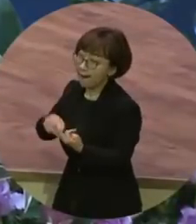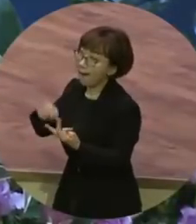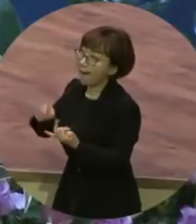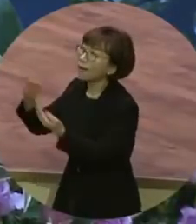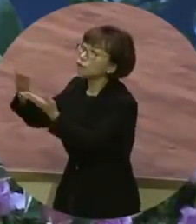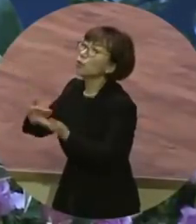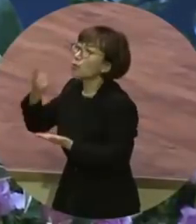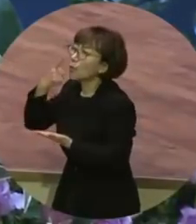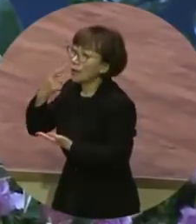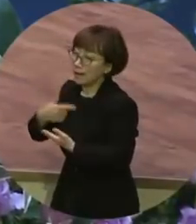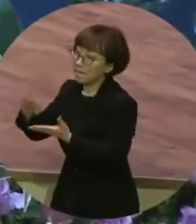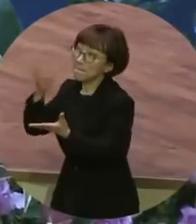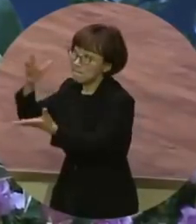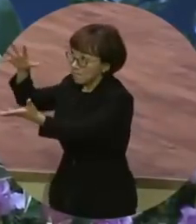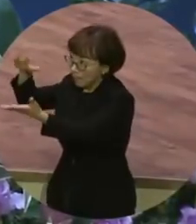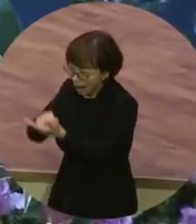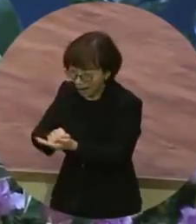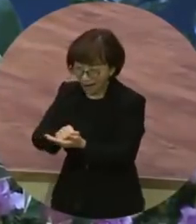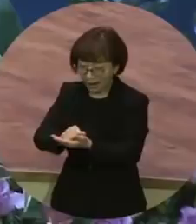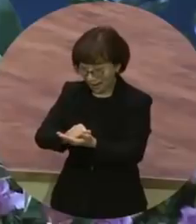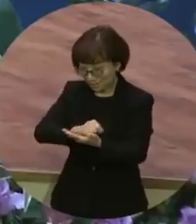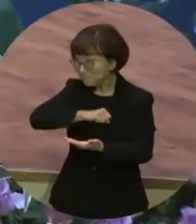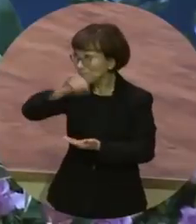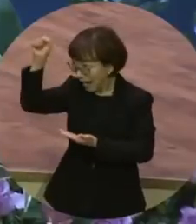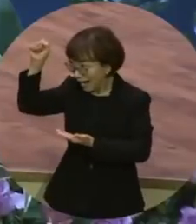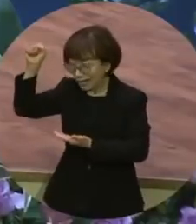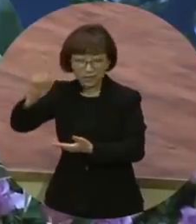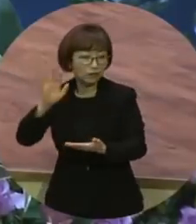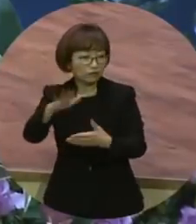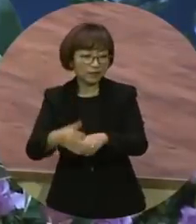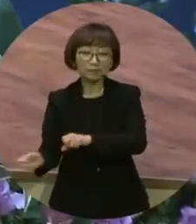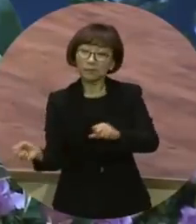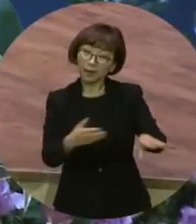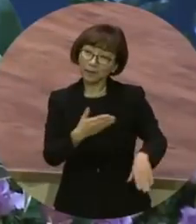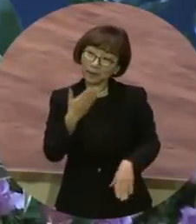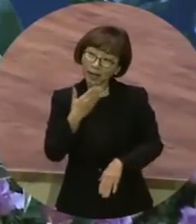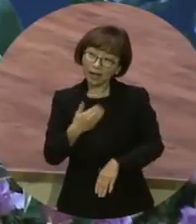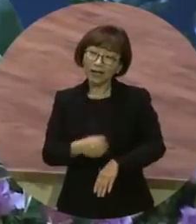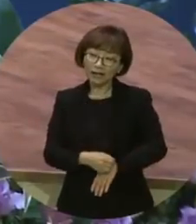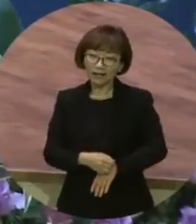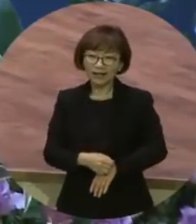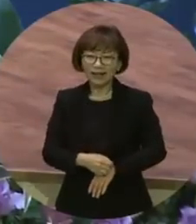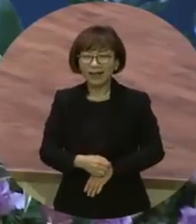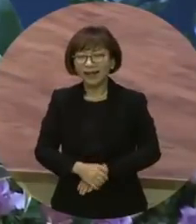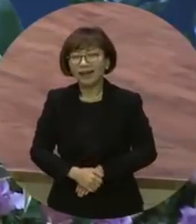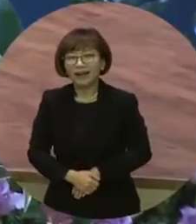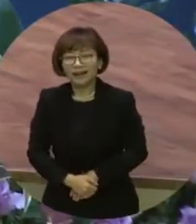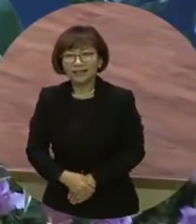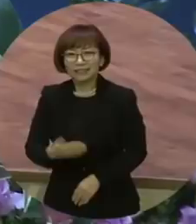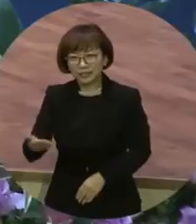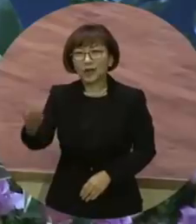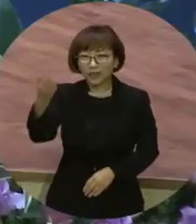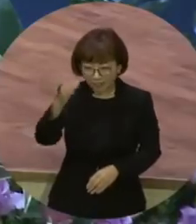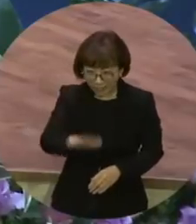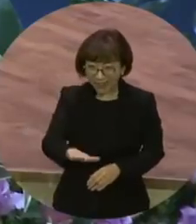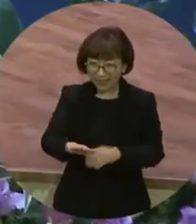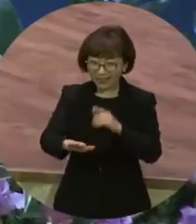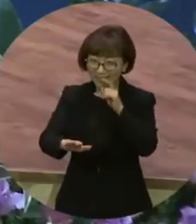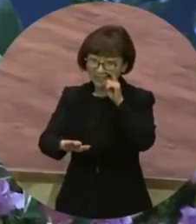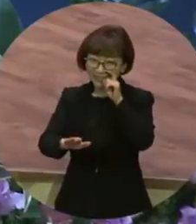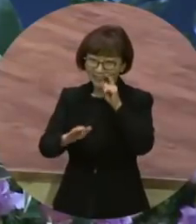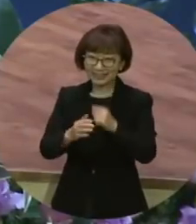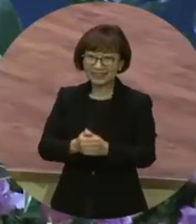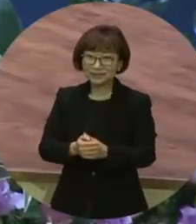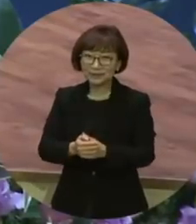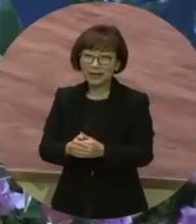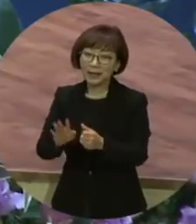은혜 받은 것이 그것이 일시적이든 순간적이든 그것을 폄하하는 것이 절대 아닙니다. 그 은혜가 없었으면 우리는 예수를 그리스도로